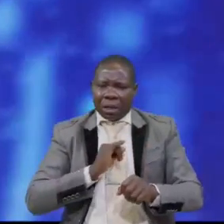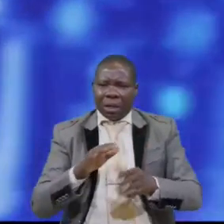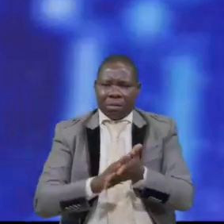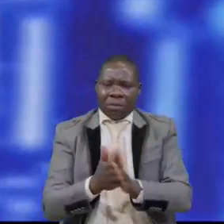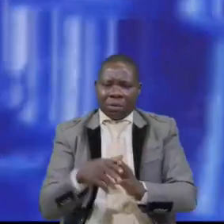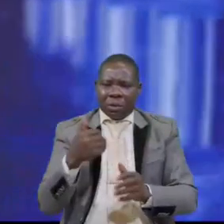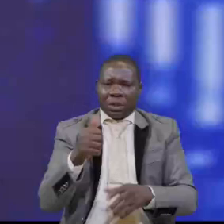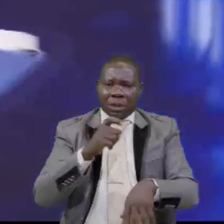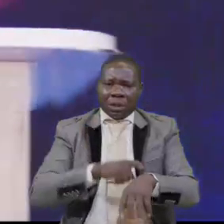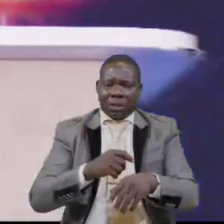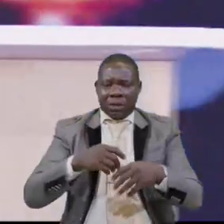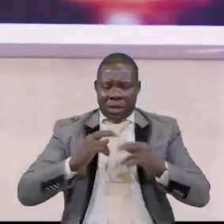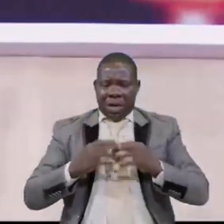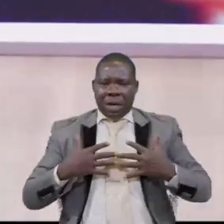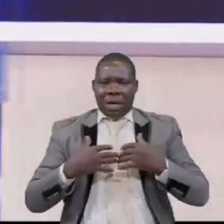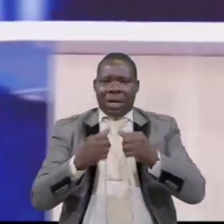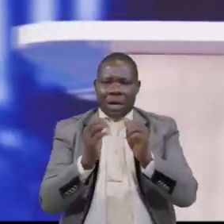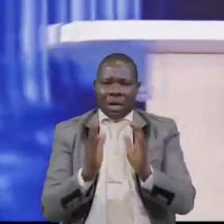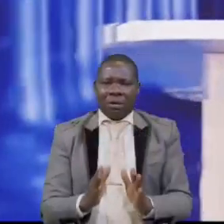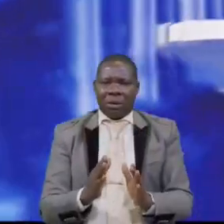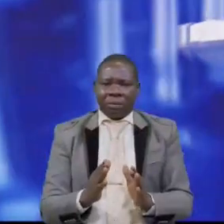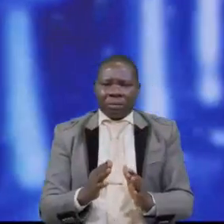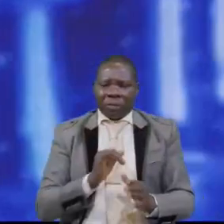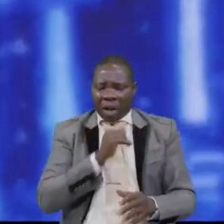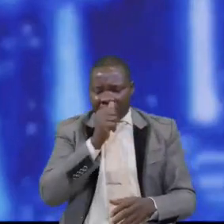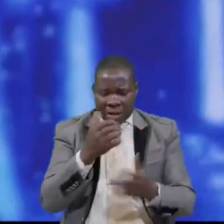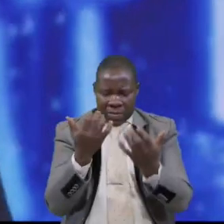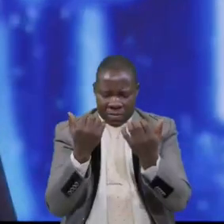santé? Je suis fort.